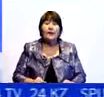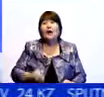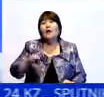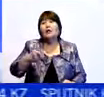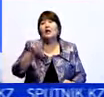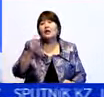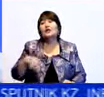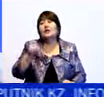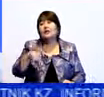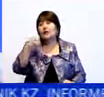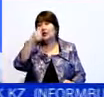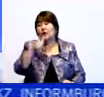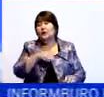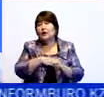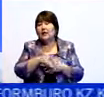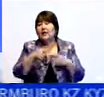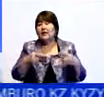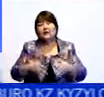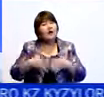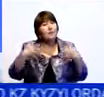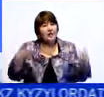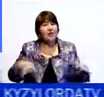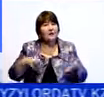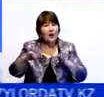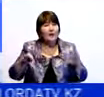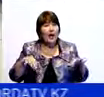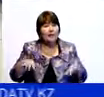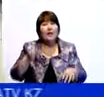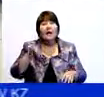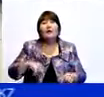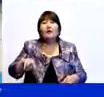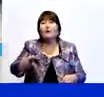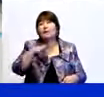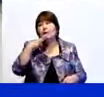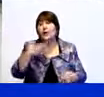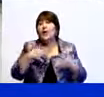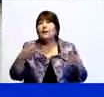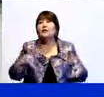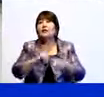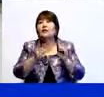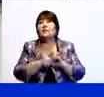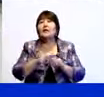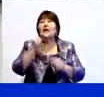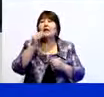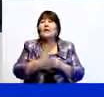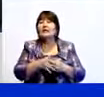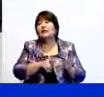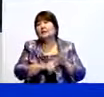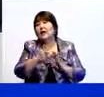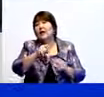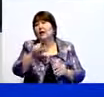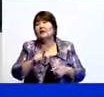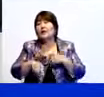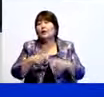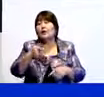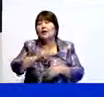В Жалагарском районе в этом году реализован ряд масштабных проектов. В районе немало больших перемен. В райцентр пришел газ. На